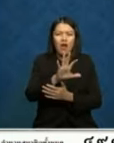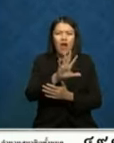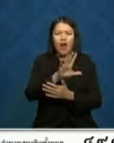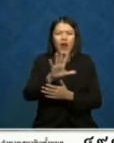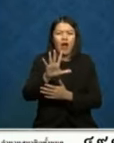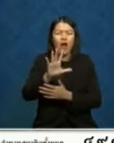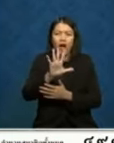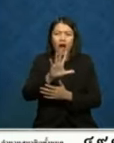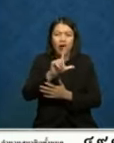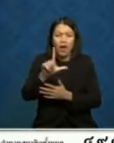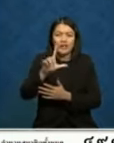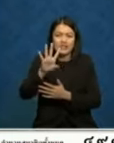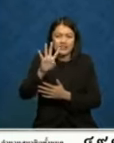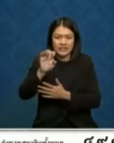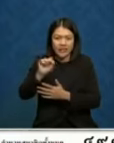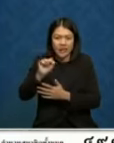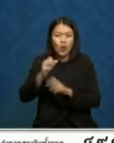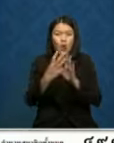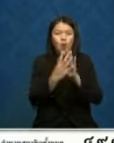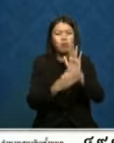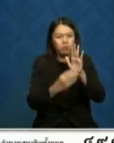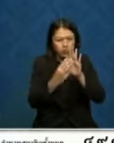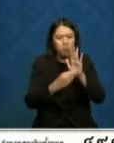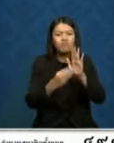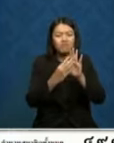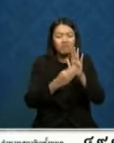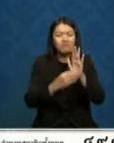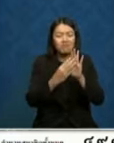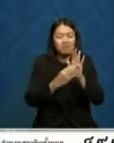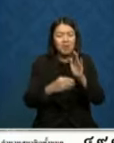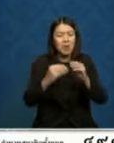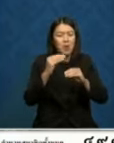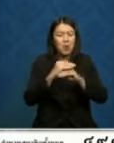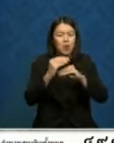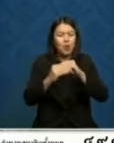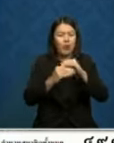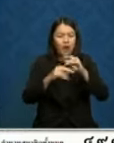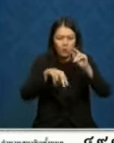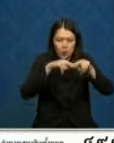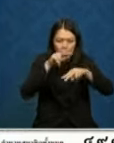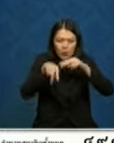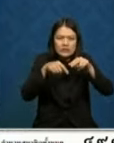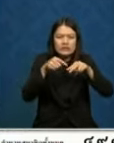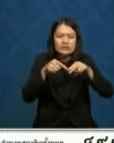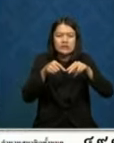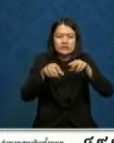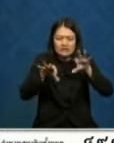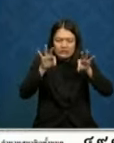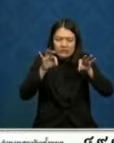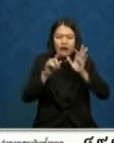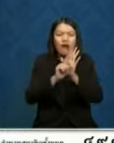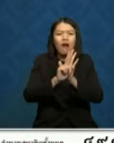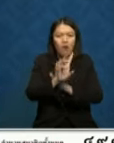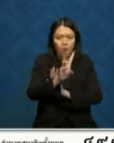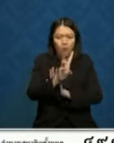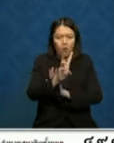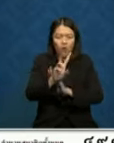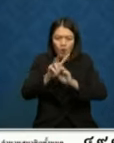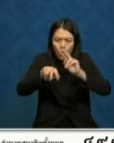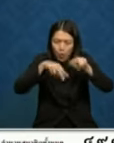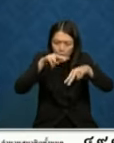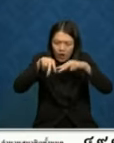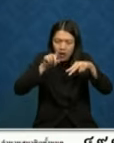5,400,000 เนี่ยครับทั้งหมดคืออบรมครับเป็นโครงการตรวจคัดกรองจริงๆแค่6ครั้งครับแล้วตรวจครั้